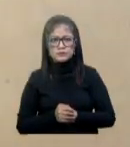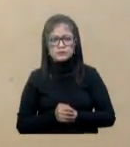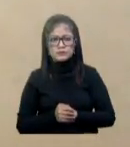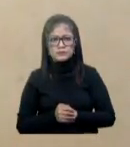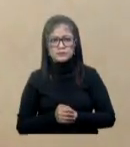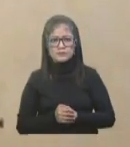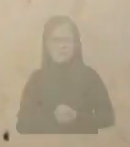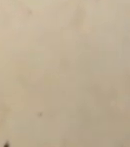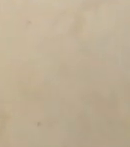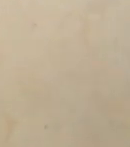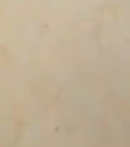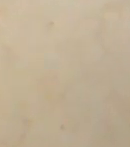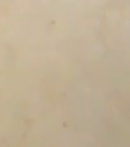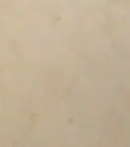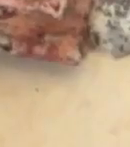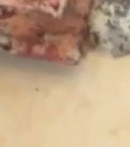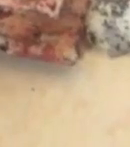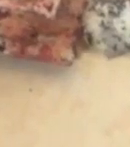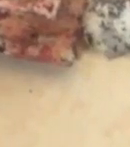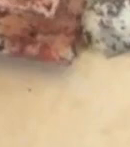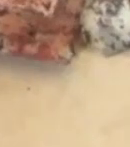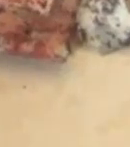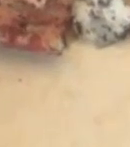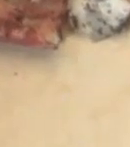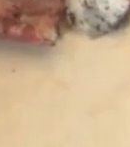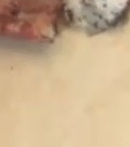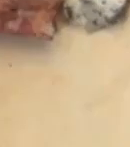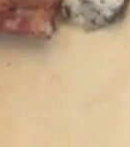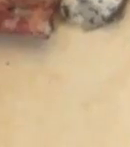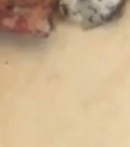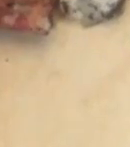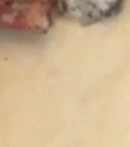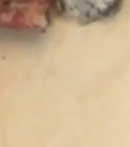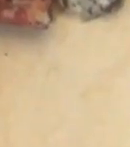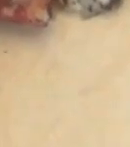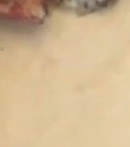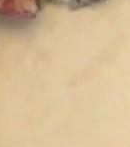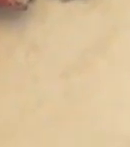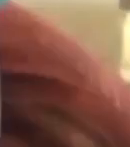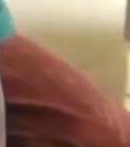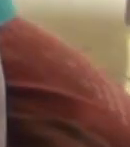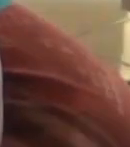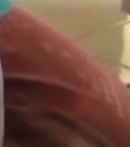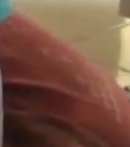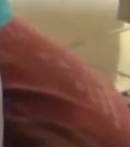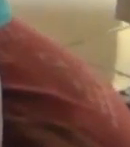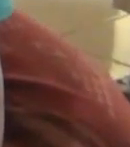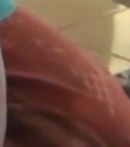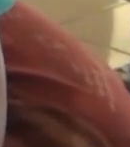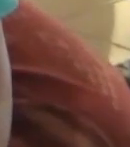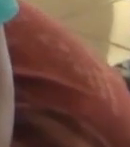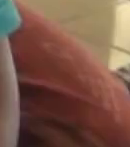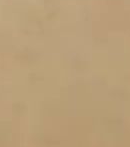Uang tabungan milik Marsiah warga desa Karangbener Kabupaten Kudus Jawa Tengah ini yang jumlahnya mencapai 40 juta rupiah dalam kantong plastik